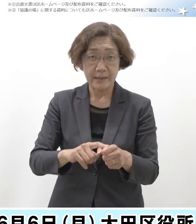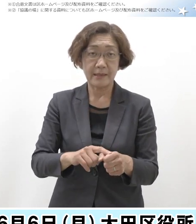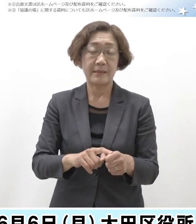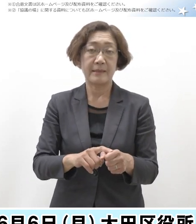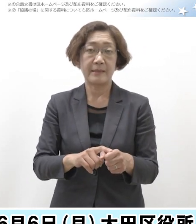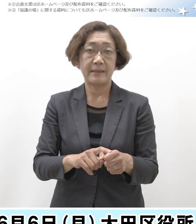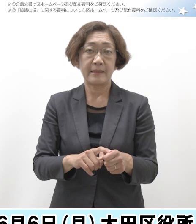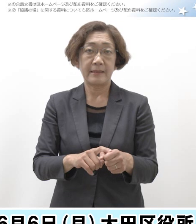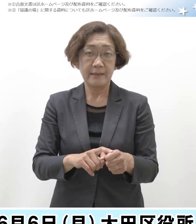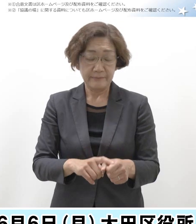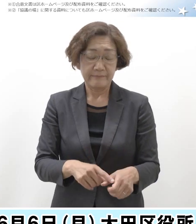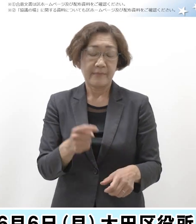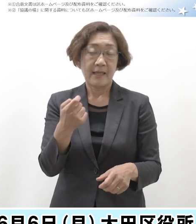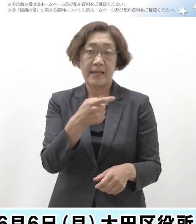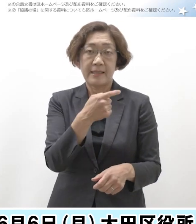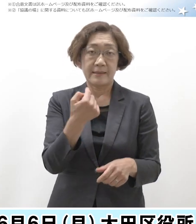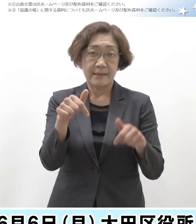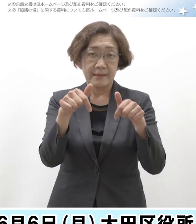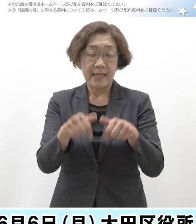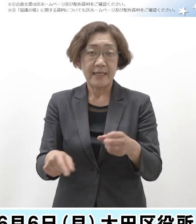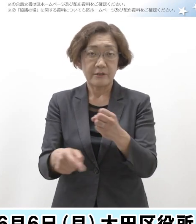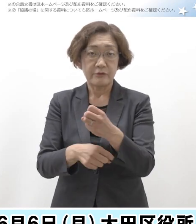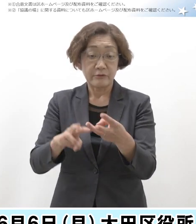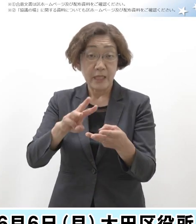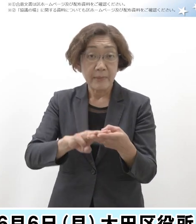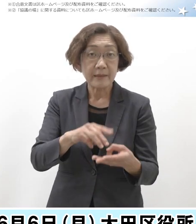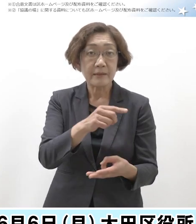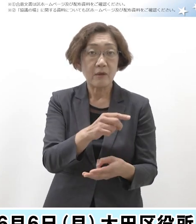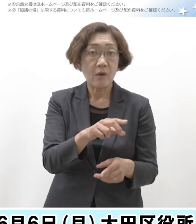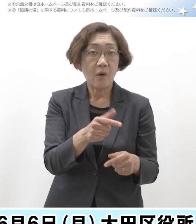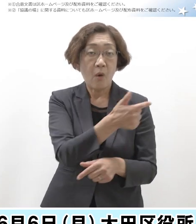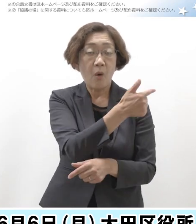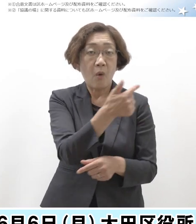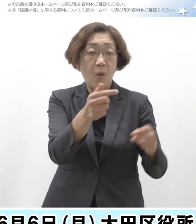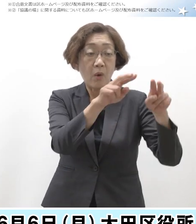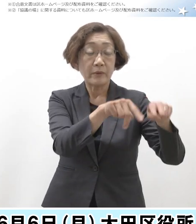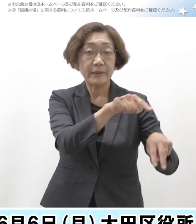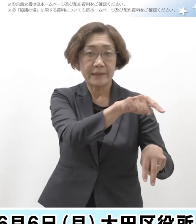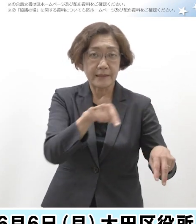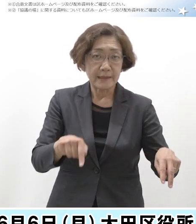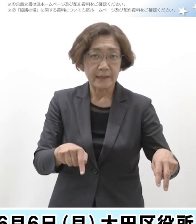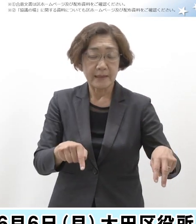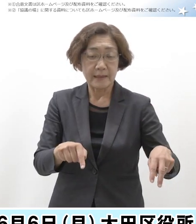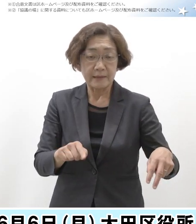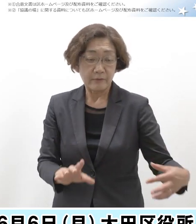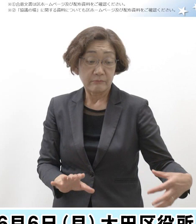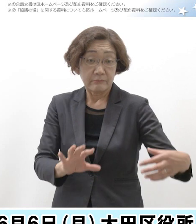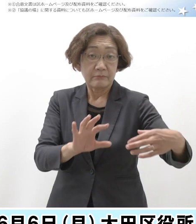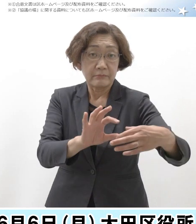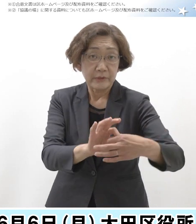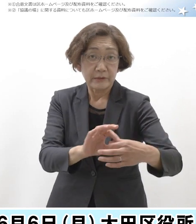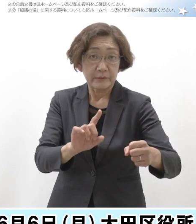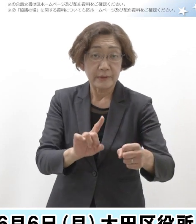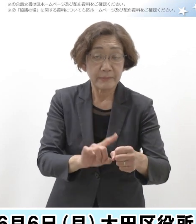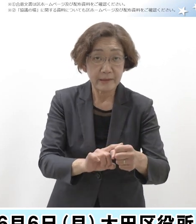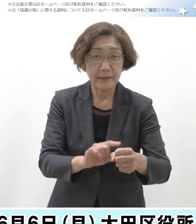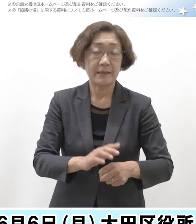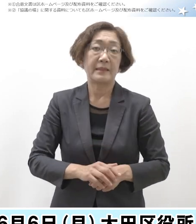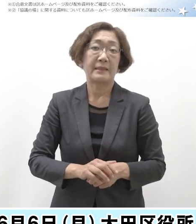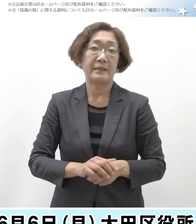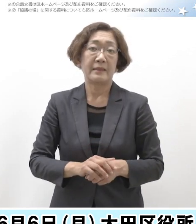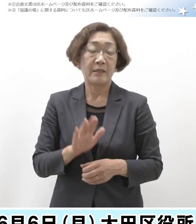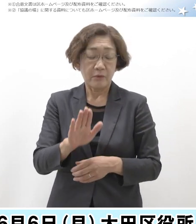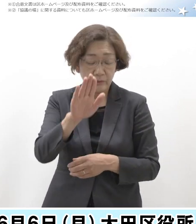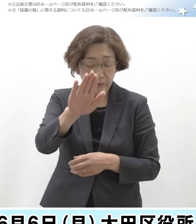鳥居までの整備について、都と区は引き続き実現に向けた関係者による協